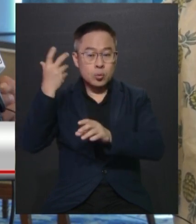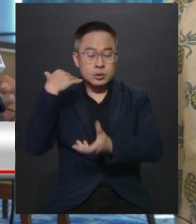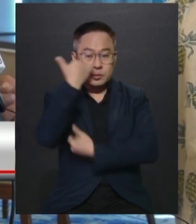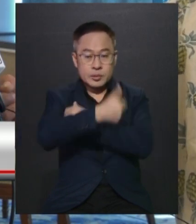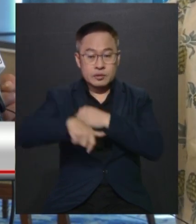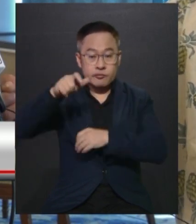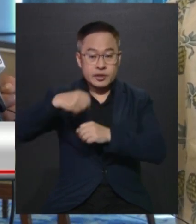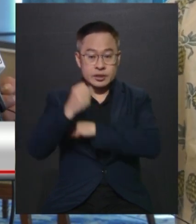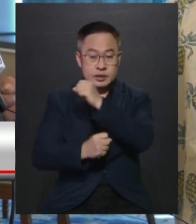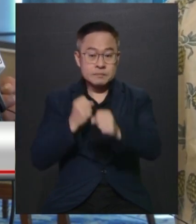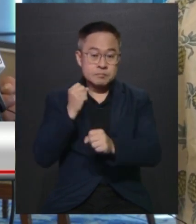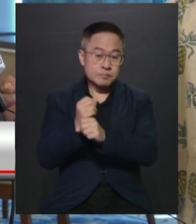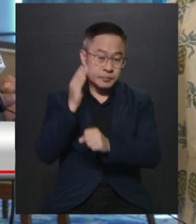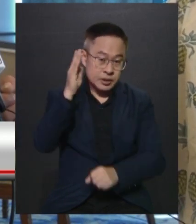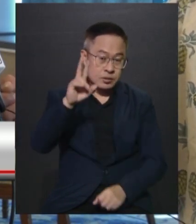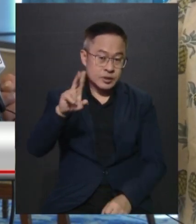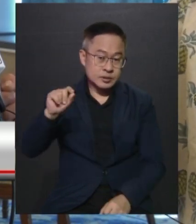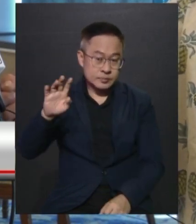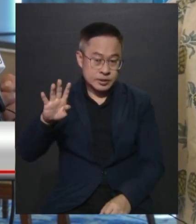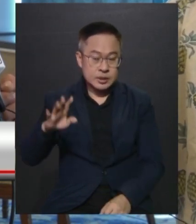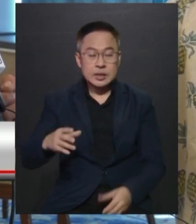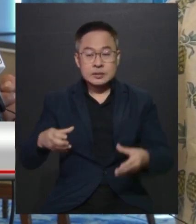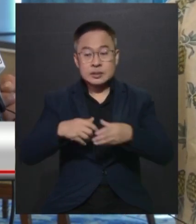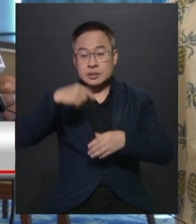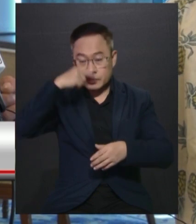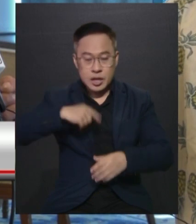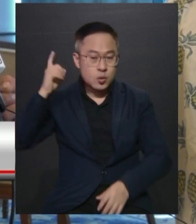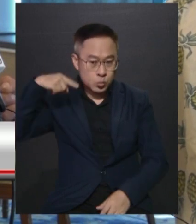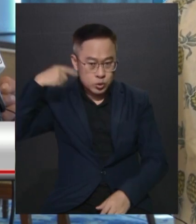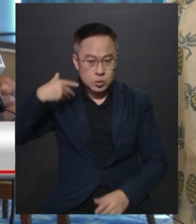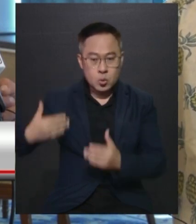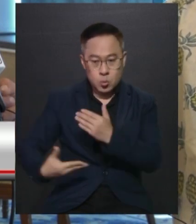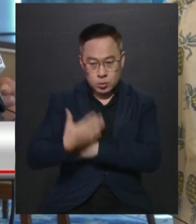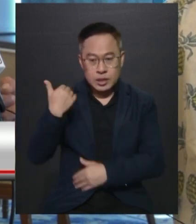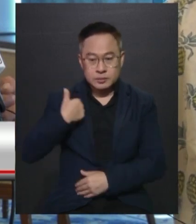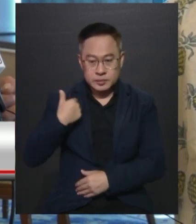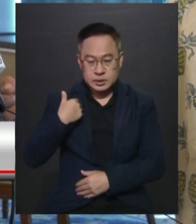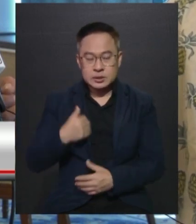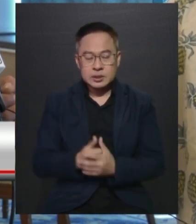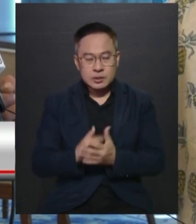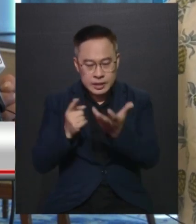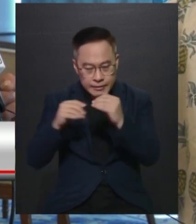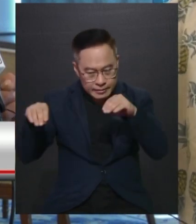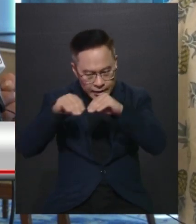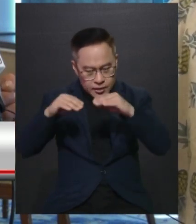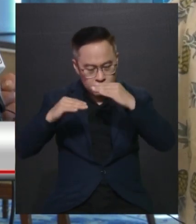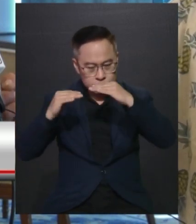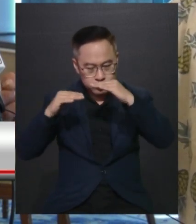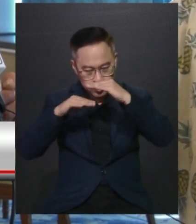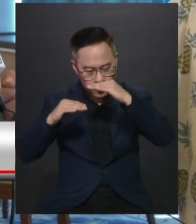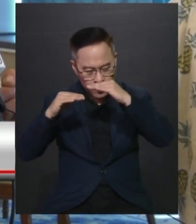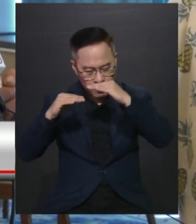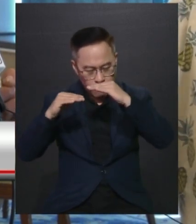เนี่ยเราก็มีโอกาสสำหรับทีมหญิงนะครับเพราะนั้นการที่เราได้เป็นเจ้าภาพเนี่ยก็จะทำให้เราได้เปรียบนะครับเ